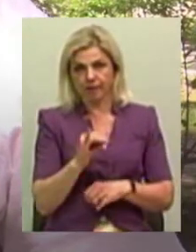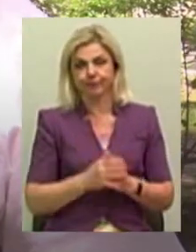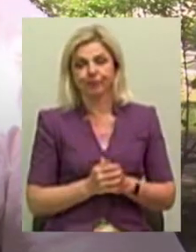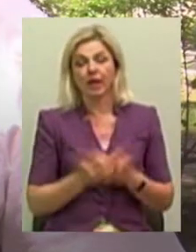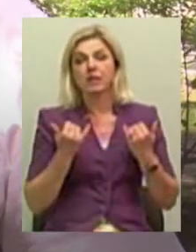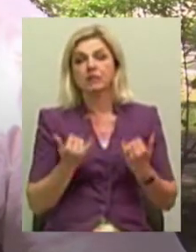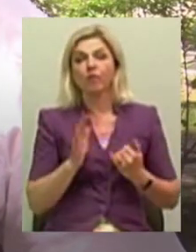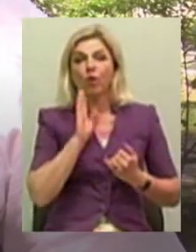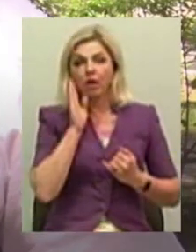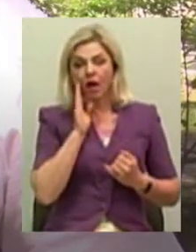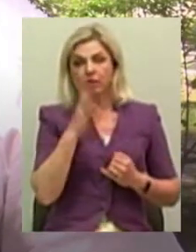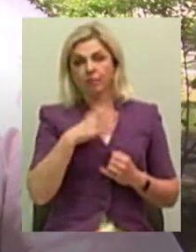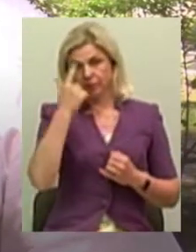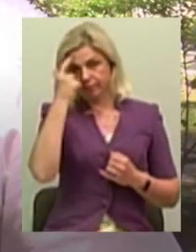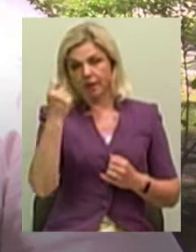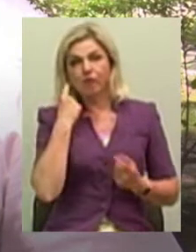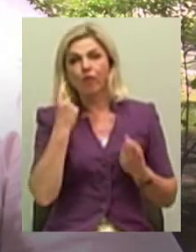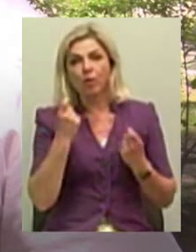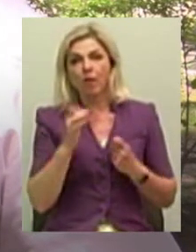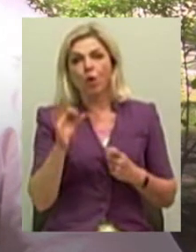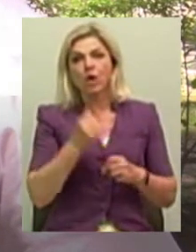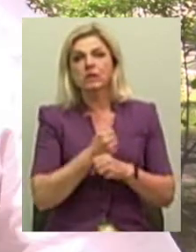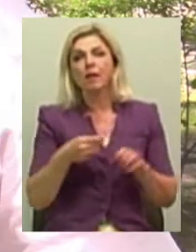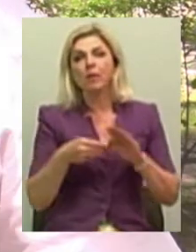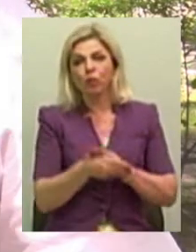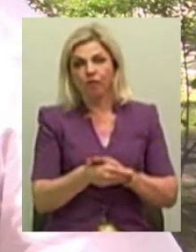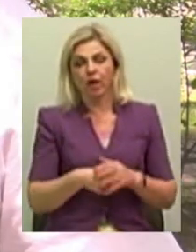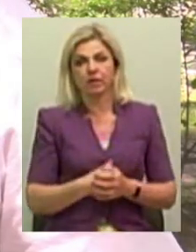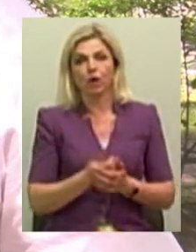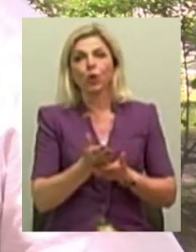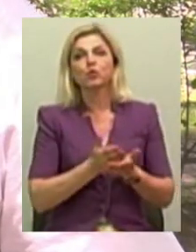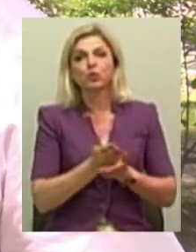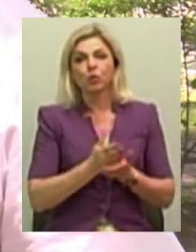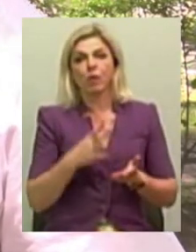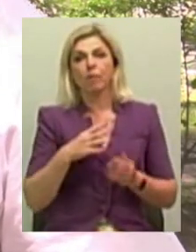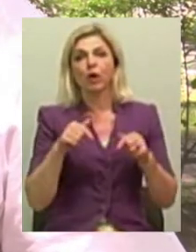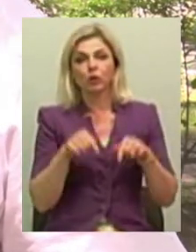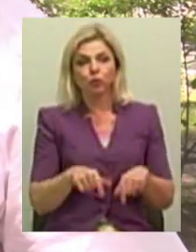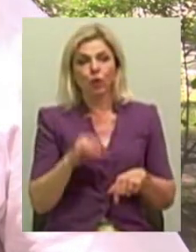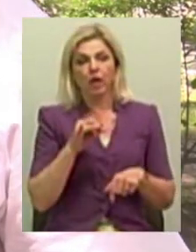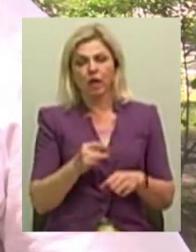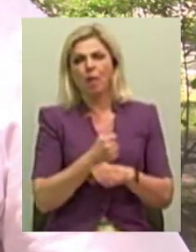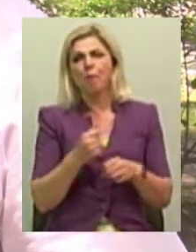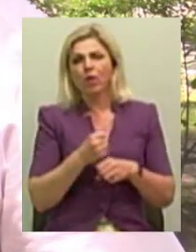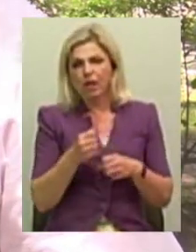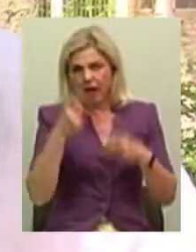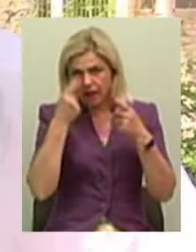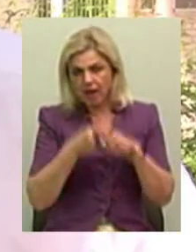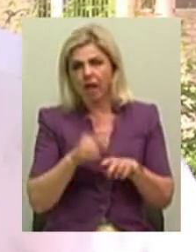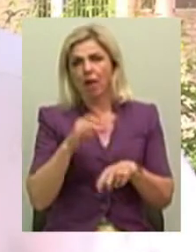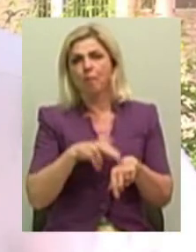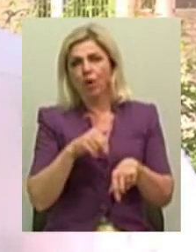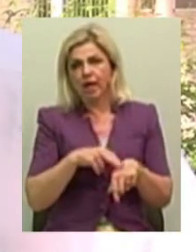Сьогодні зранку поступила інформація про замінування. Служби були тут, і вибухотехніки, і пожежні, і поліція.